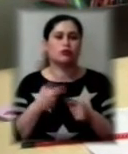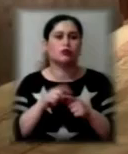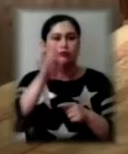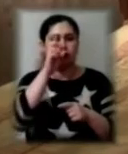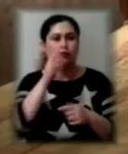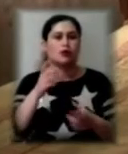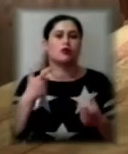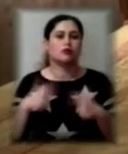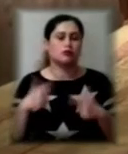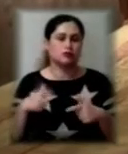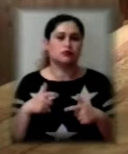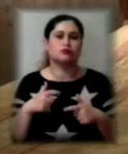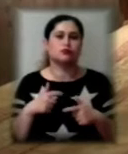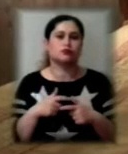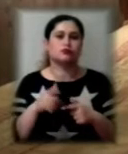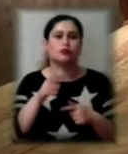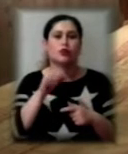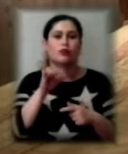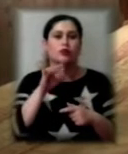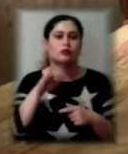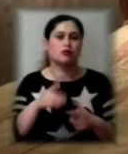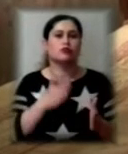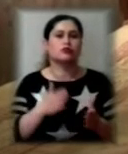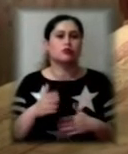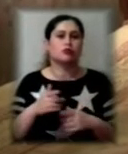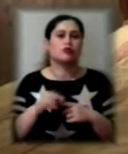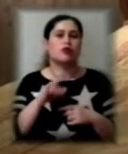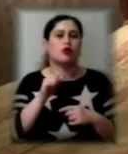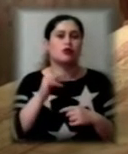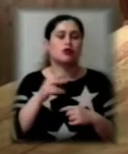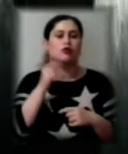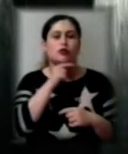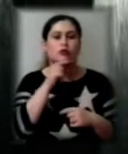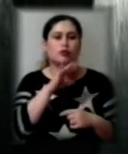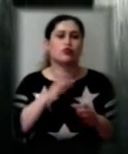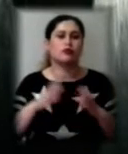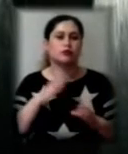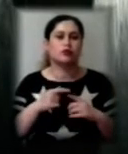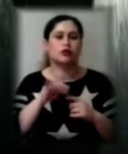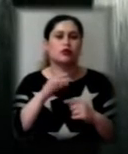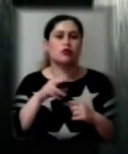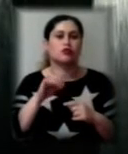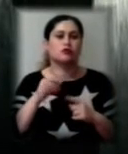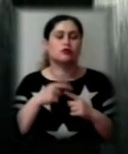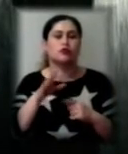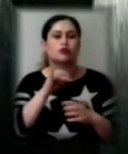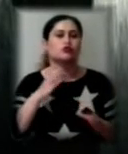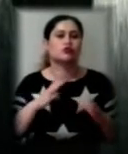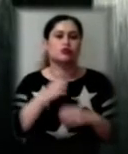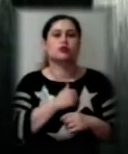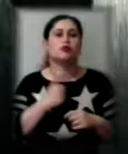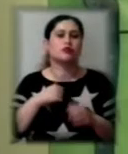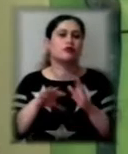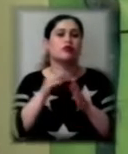іспиту. Комендантка гуртожитків Аграрно-економічного університету Олена Іжевська каже, усі студенти самостійно обирали, де